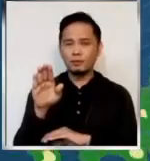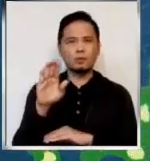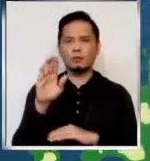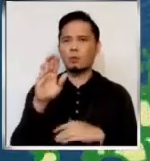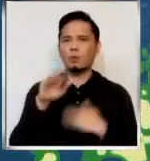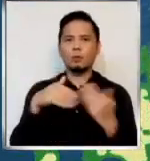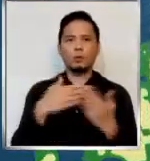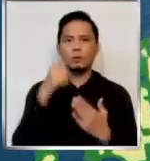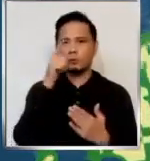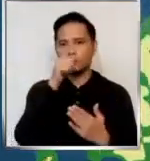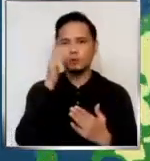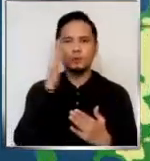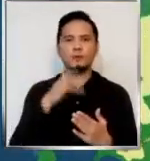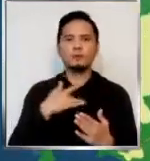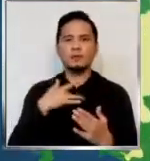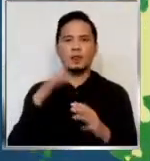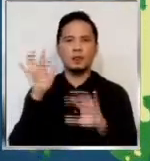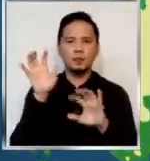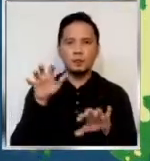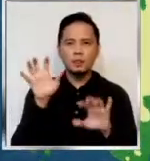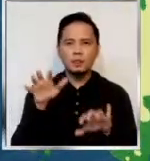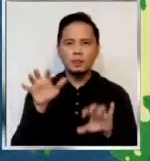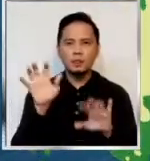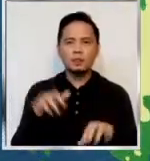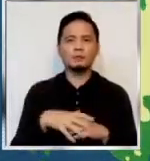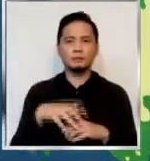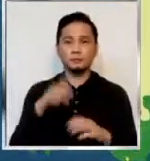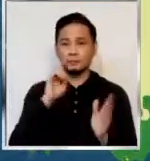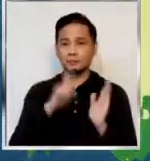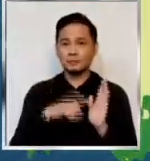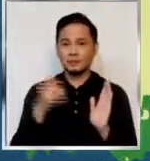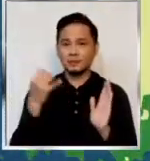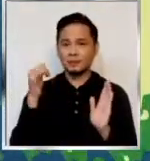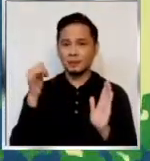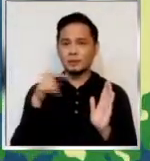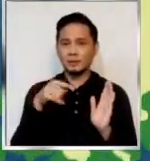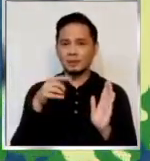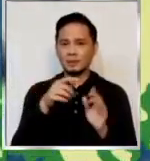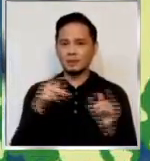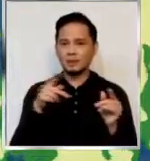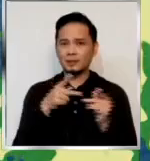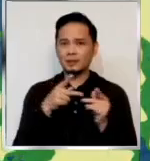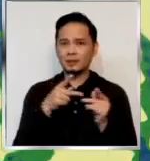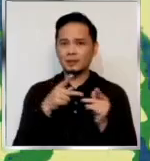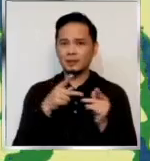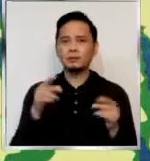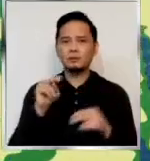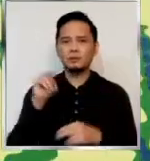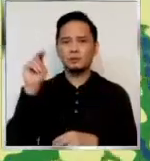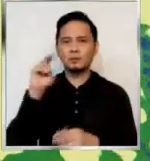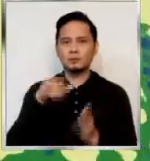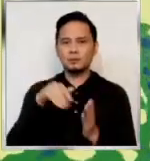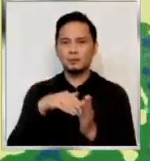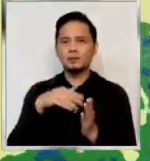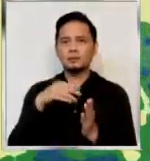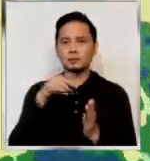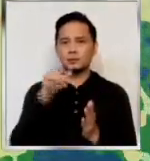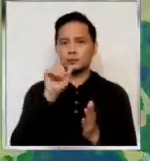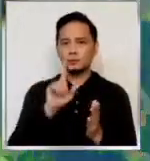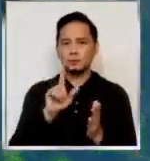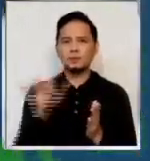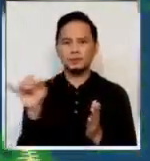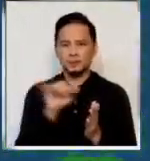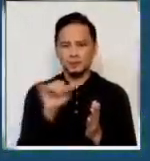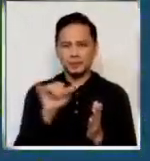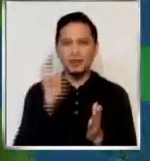makakaranas sa mga pag-ulan, yung mga kulay dilaw na yan. Lalong-lalo na po ha, dito pa rin sa Northern at Central Luzon. Kaya manatiling I am ready sa ulan ng